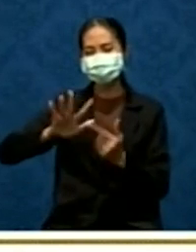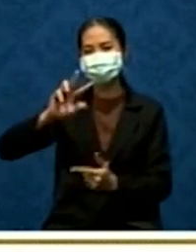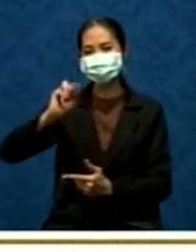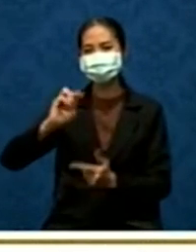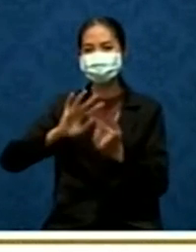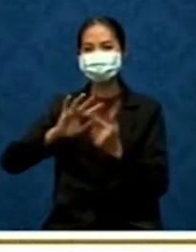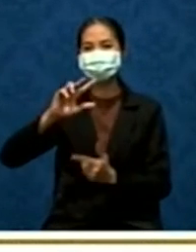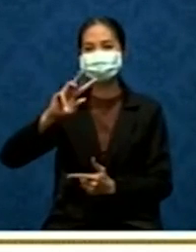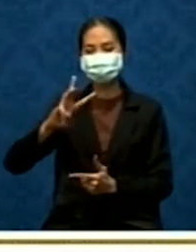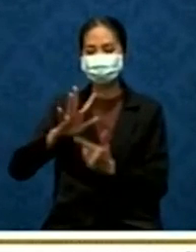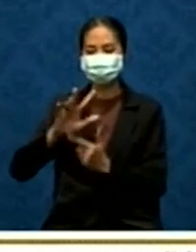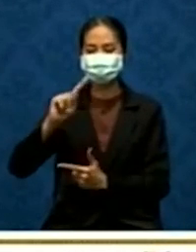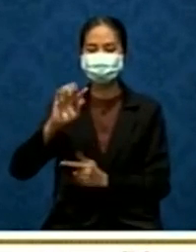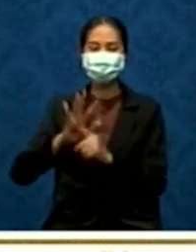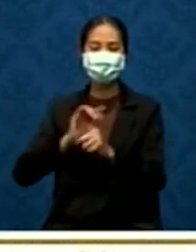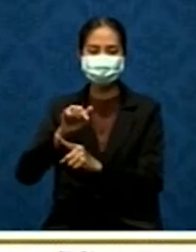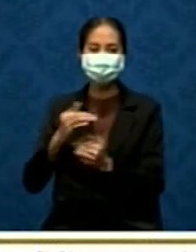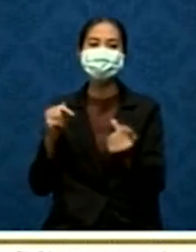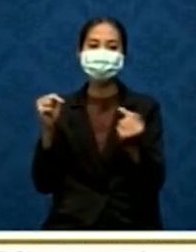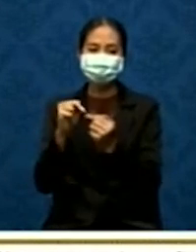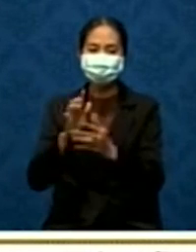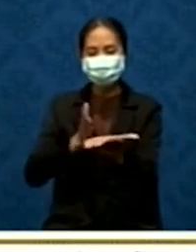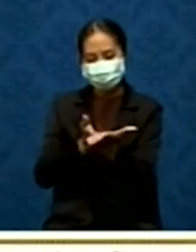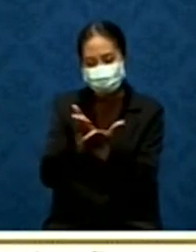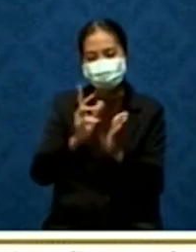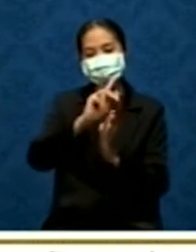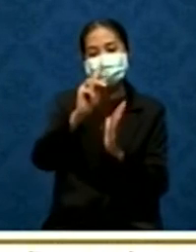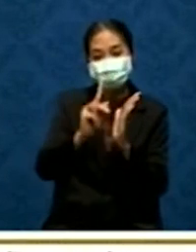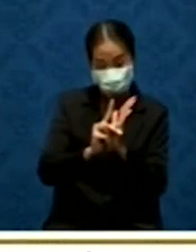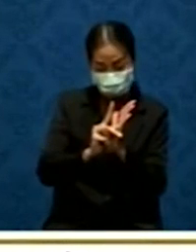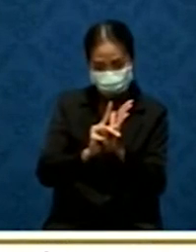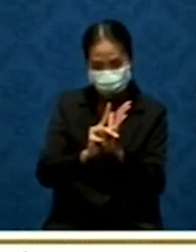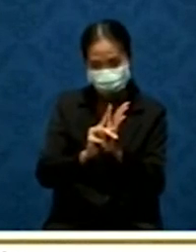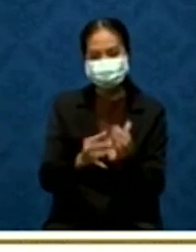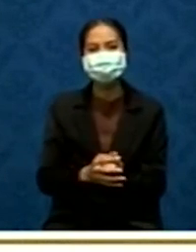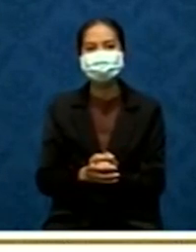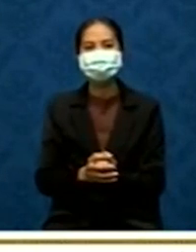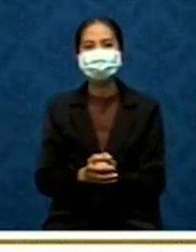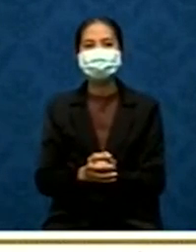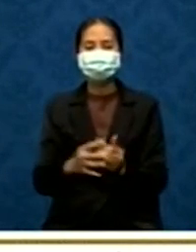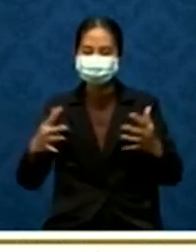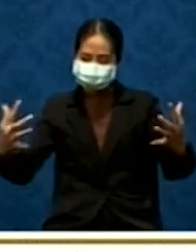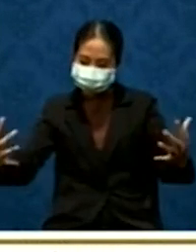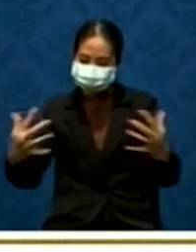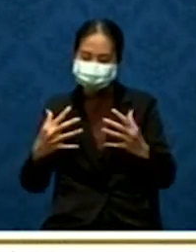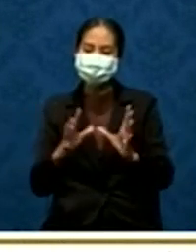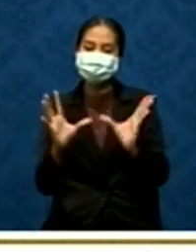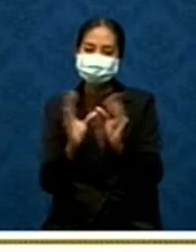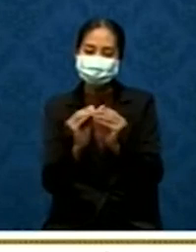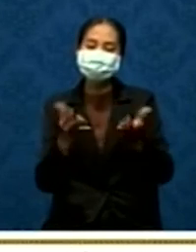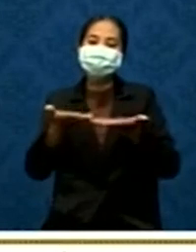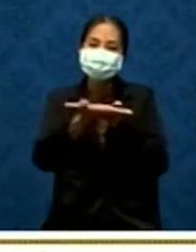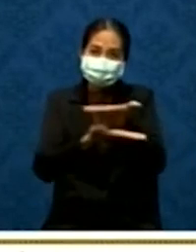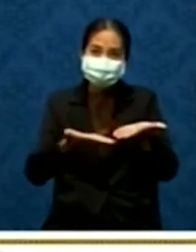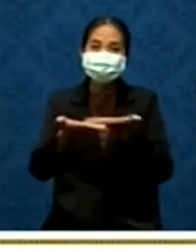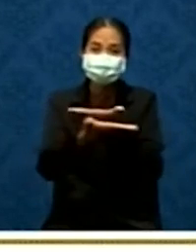การสำนักกฎหมายสำนักงานคณะกรรมการสิทธิมนุษยชนแห่งชาติก็ได้มาพูดคุยนะครับ